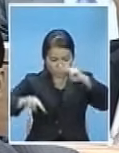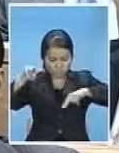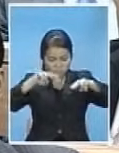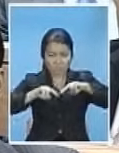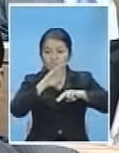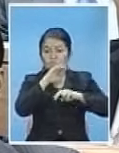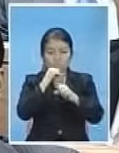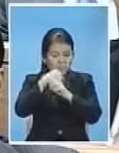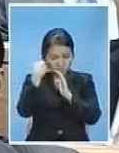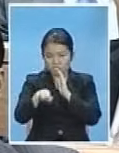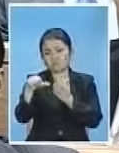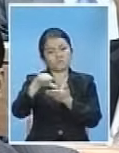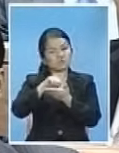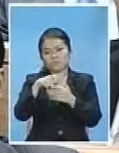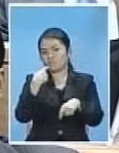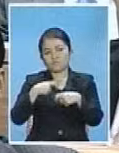ราะพลาดแล้วแก้ยากครับ